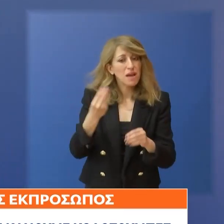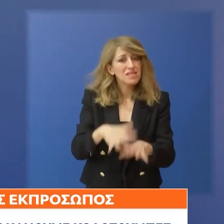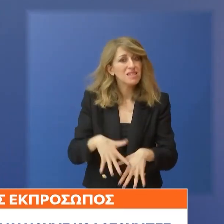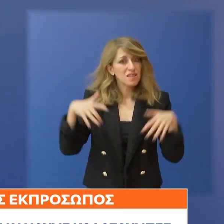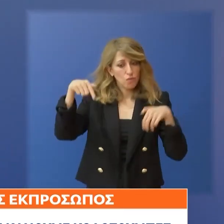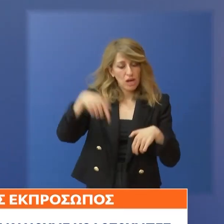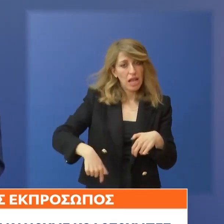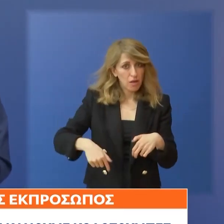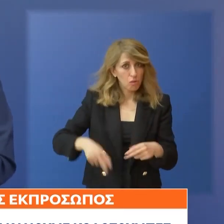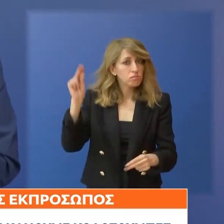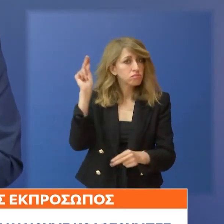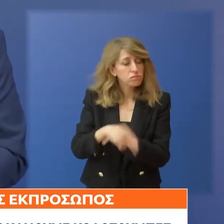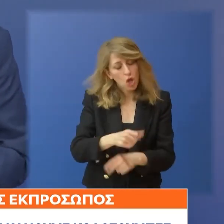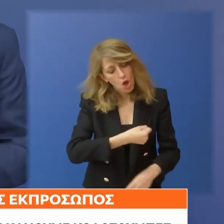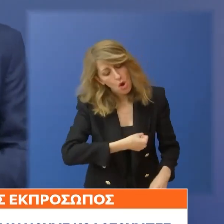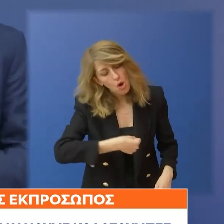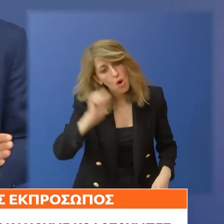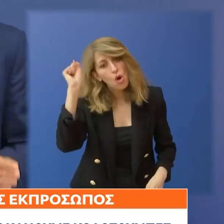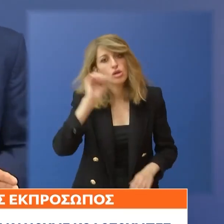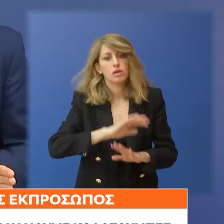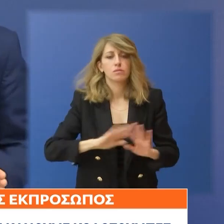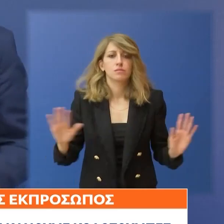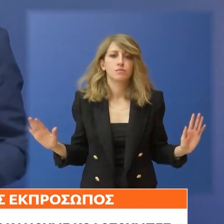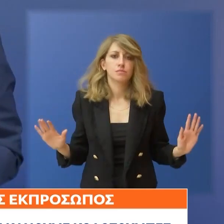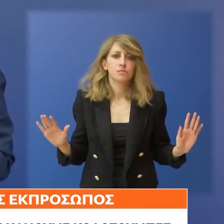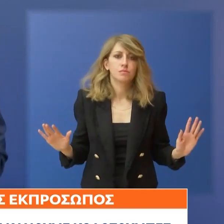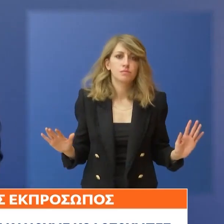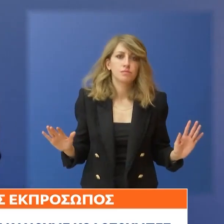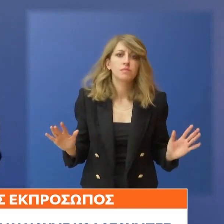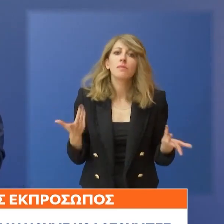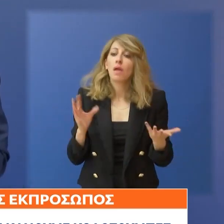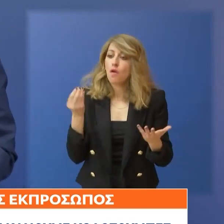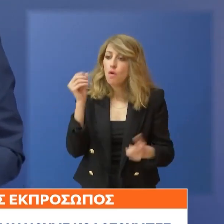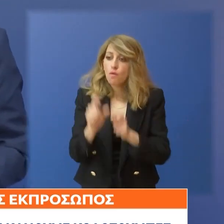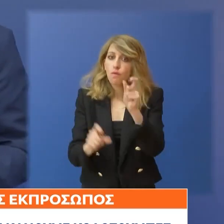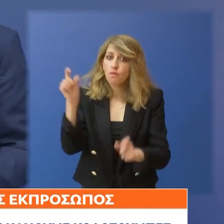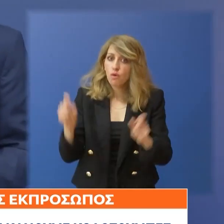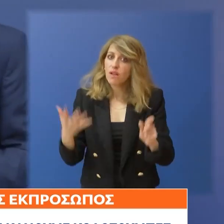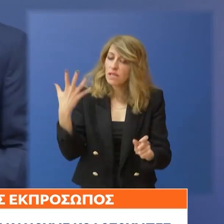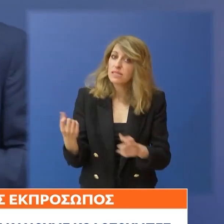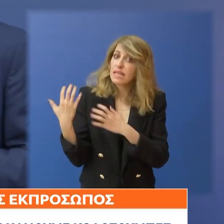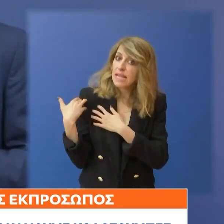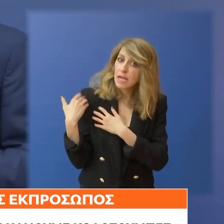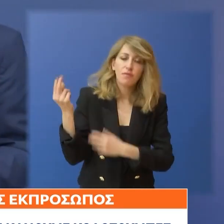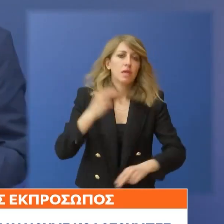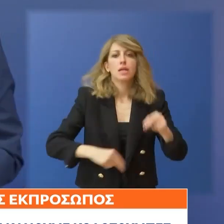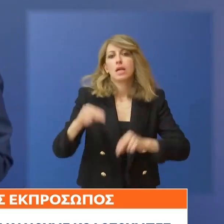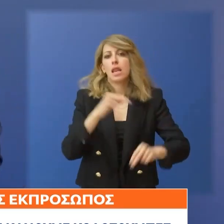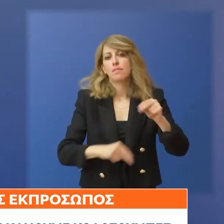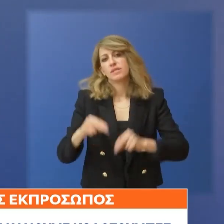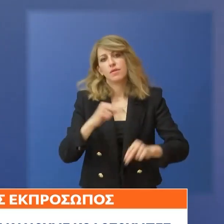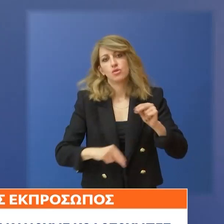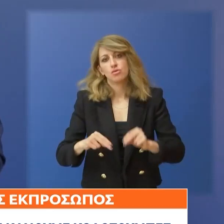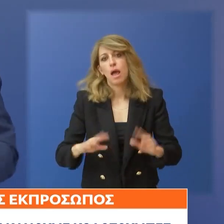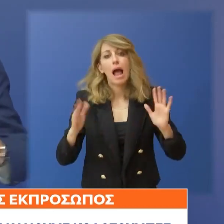αντιπολίτευσης στη βουλή για να θέσουμε πρών των ευθυνών τους τότε τους βουλευτές αλλά το ξαναλέω δεν κοροϊδέψαμε τους πολίτες δεν είπαμε